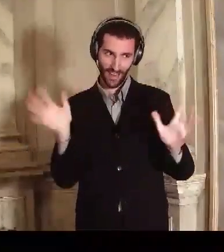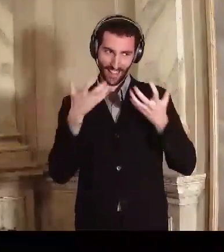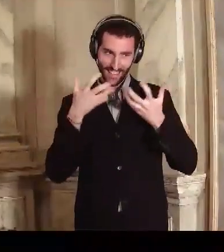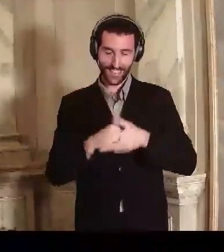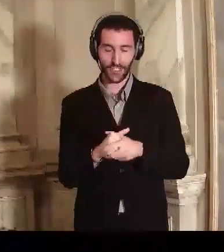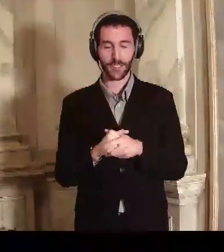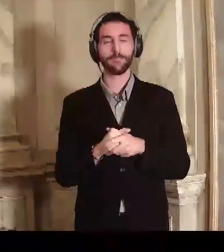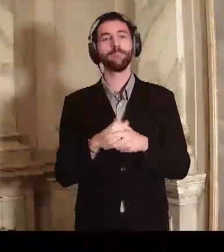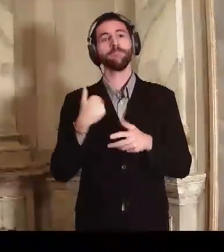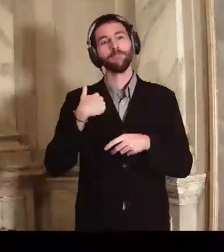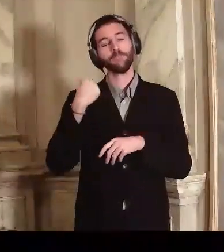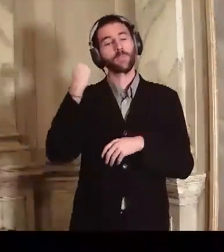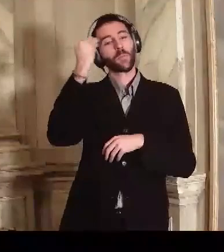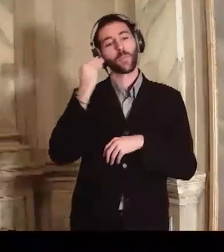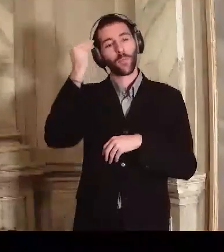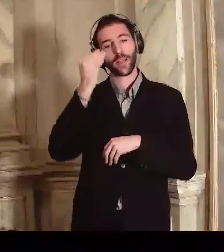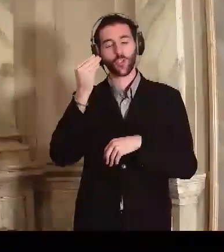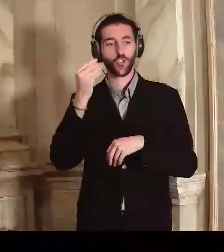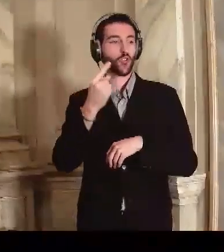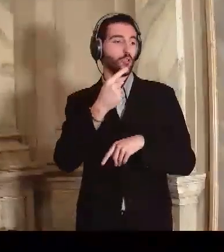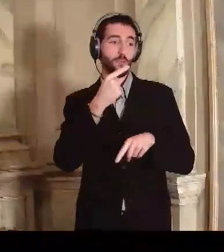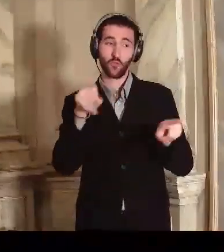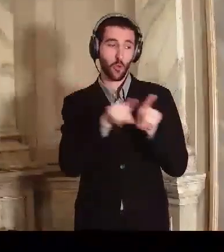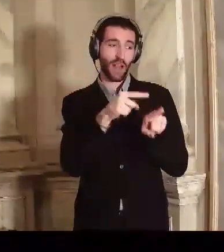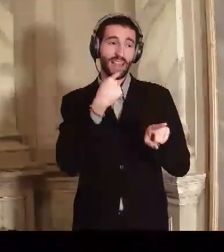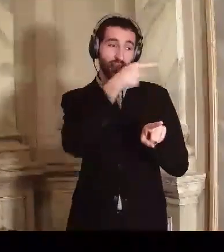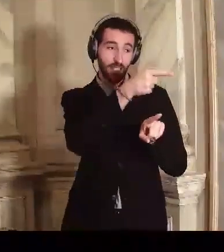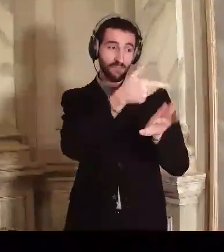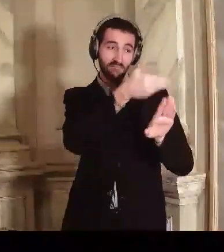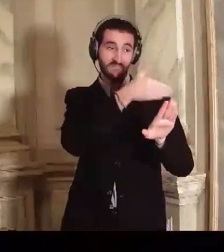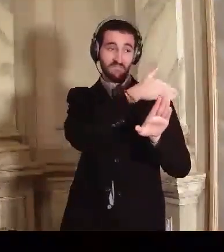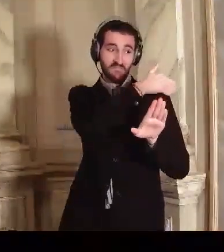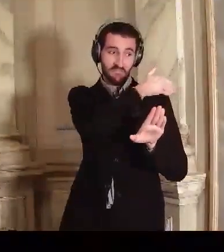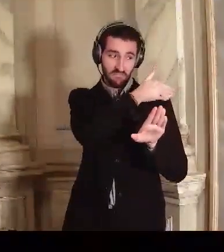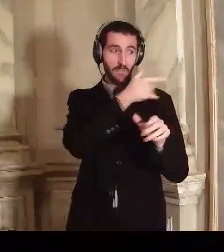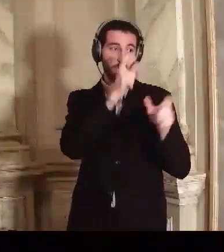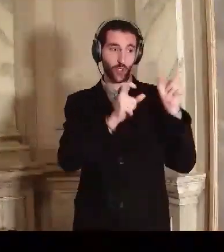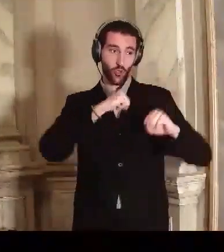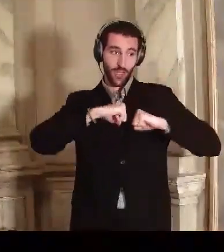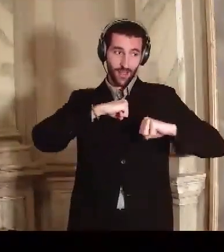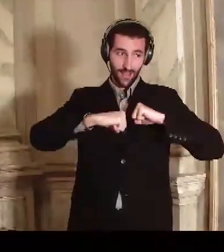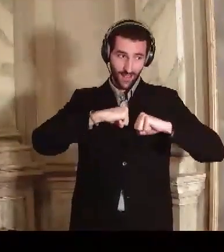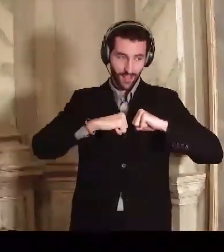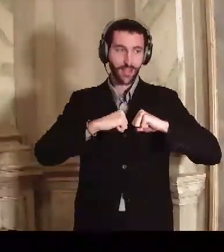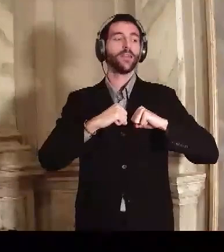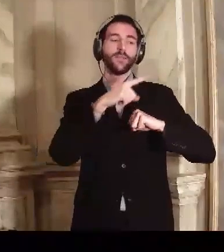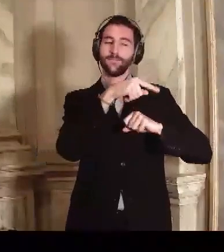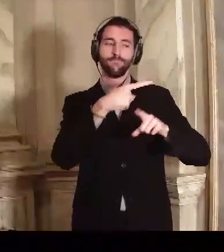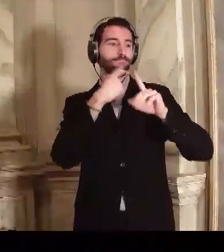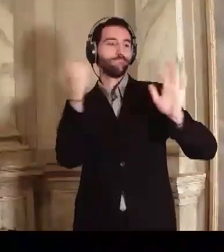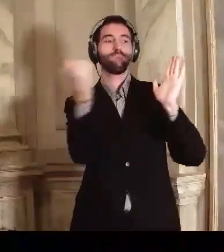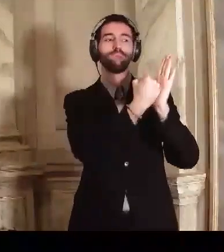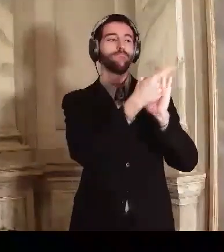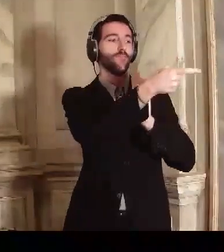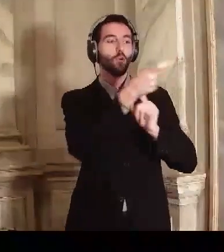come i vostri predecessori il passaggio in biennale vi abbia destinato all'eternità. Quindi dovete